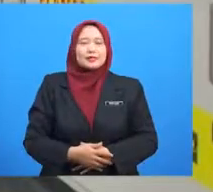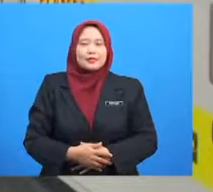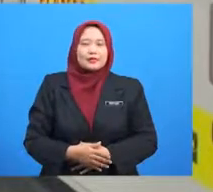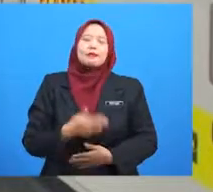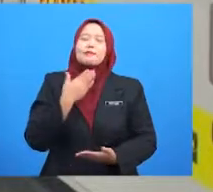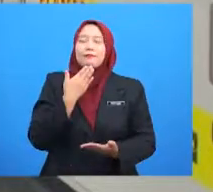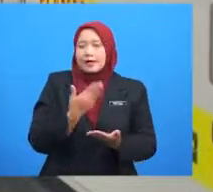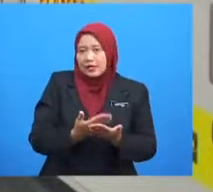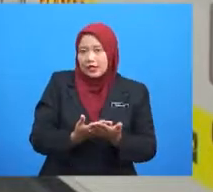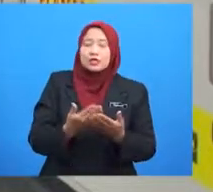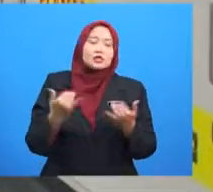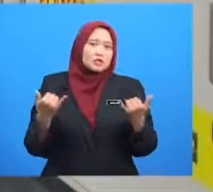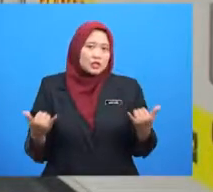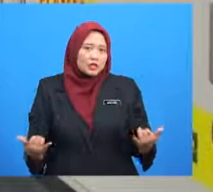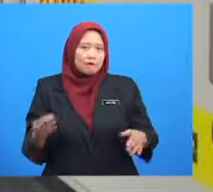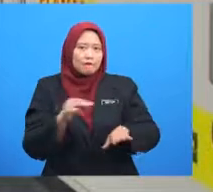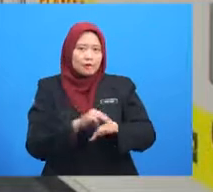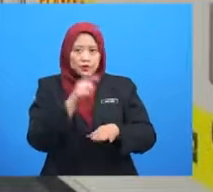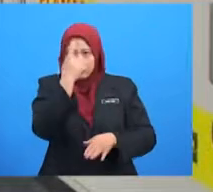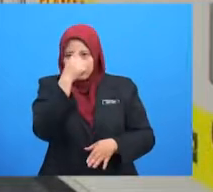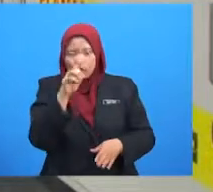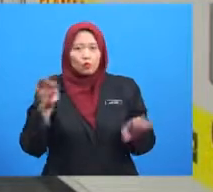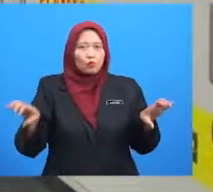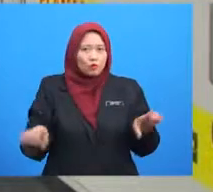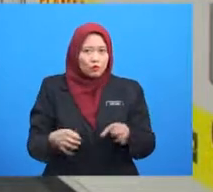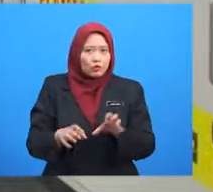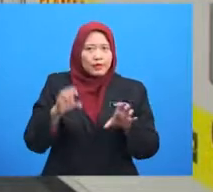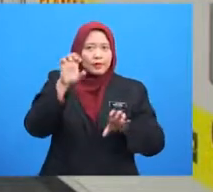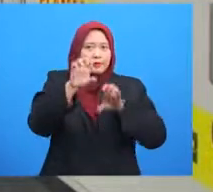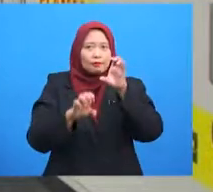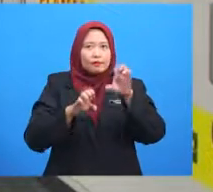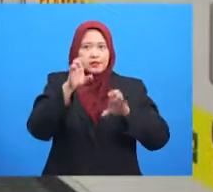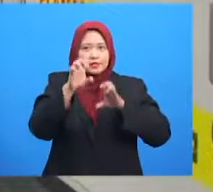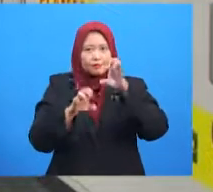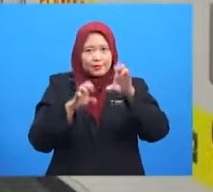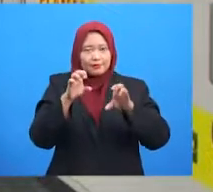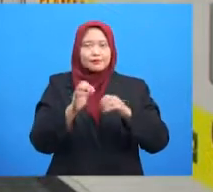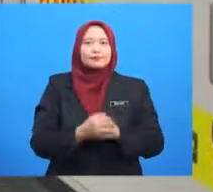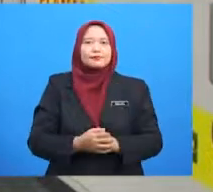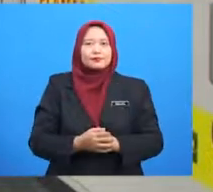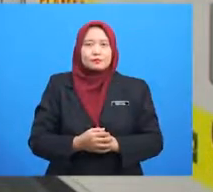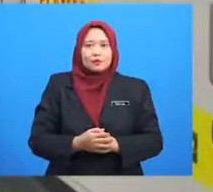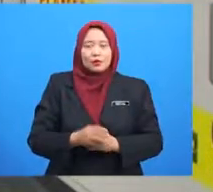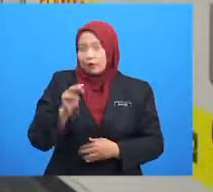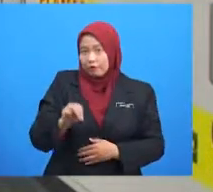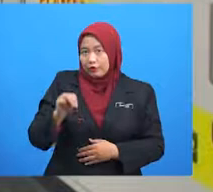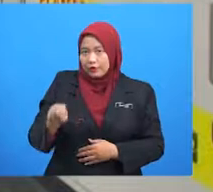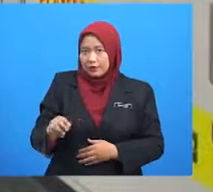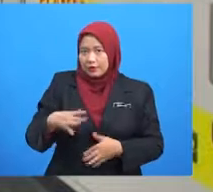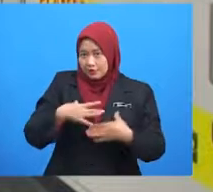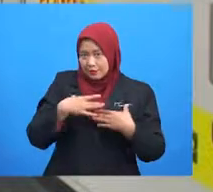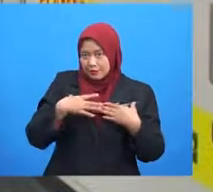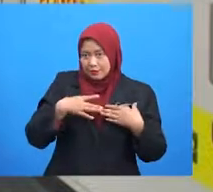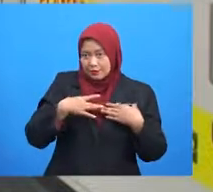Baiklah. Sekarang, masa untuk membuat penyiasatan ataupun eksperimen. Murid-murid suka kan